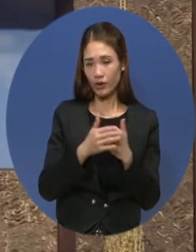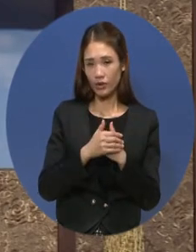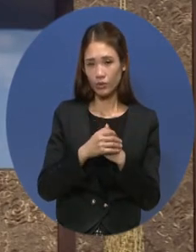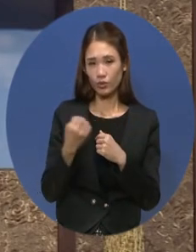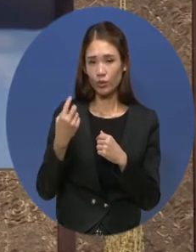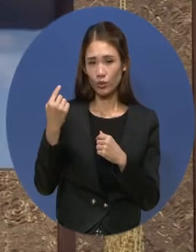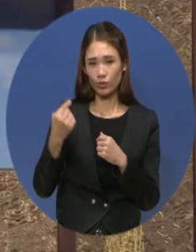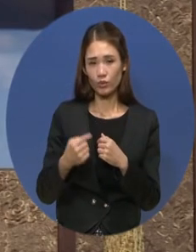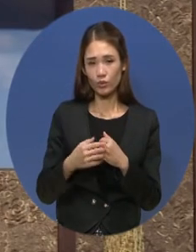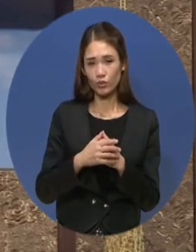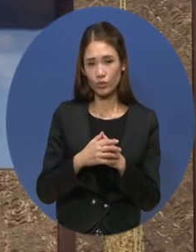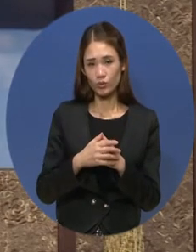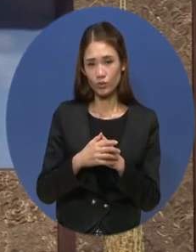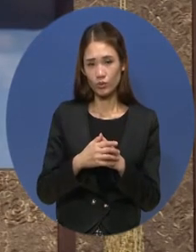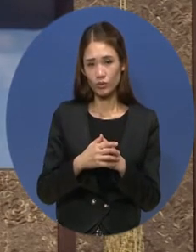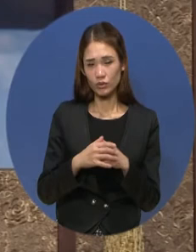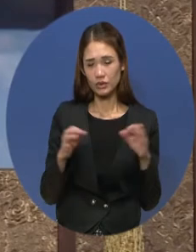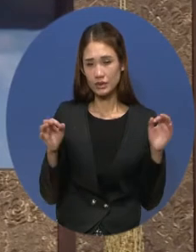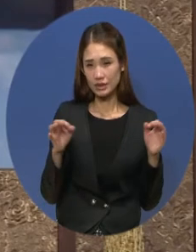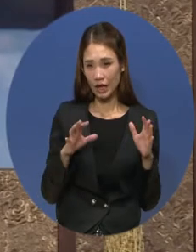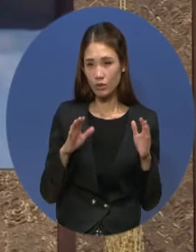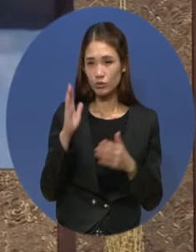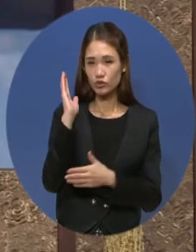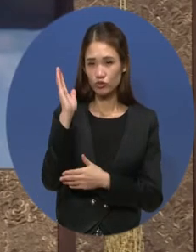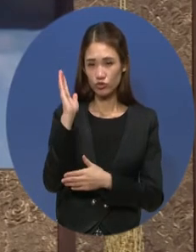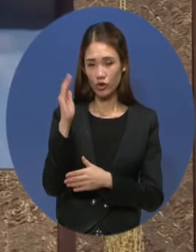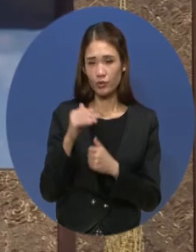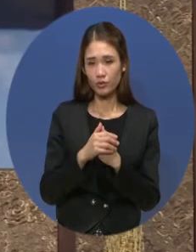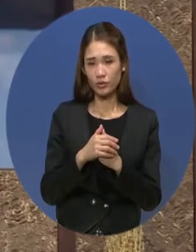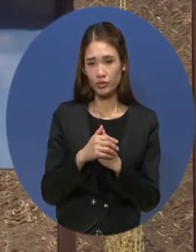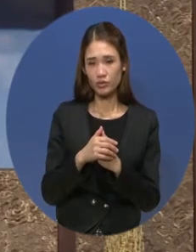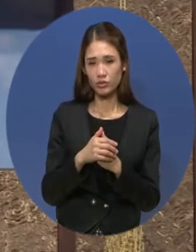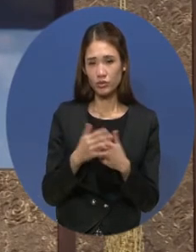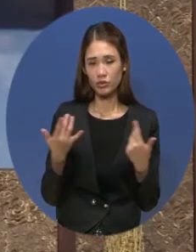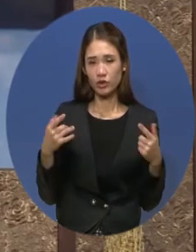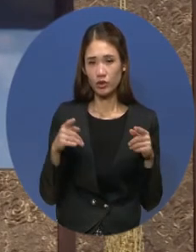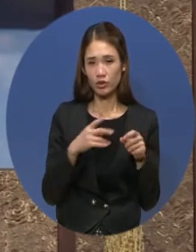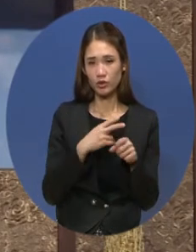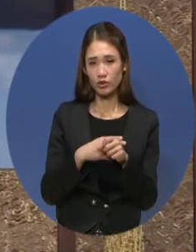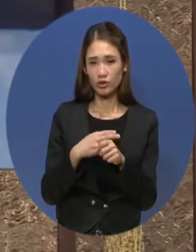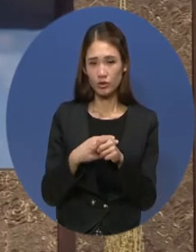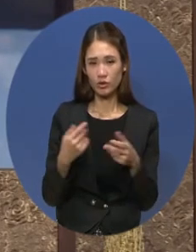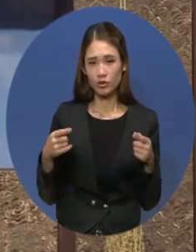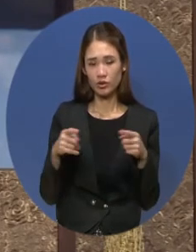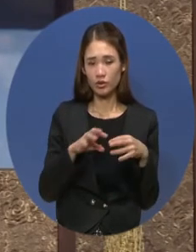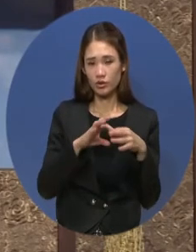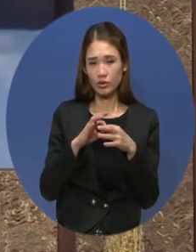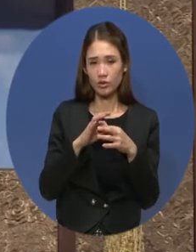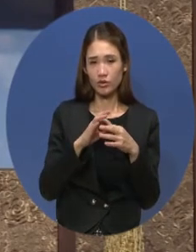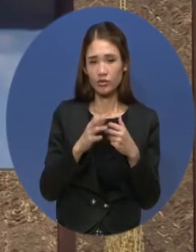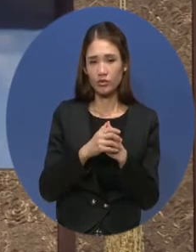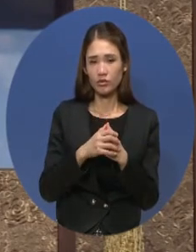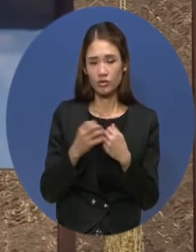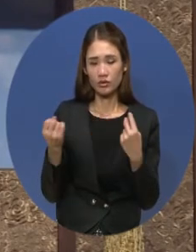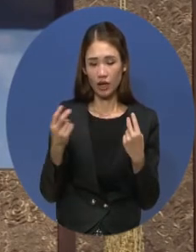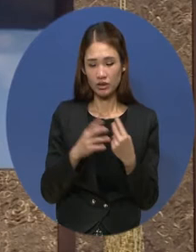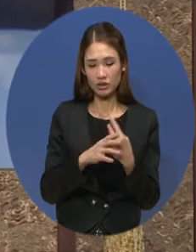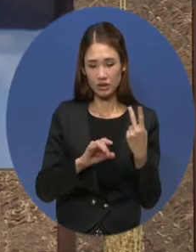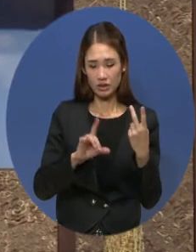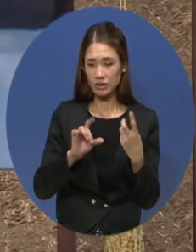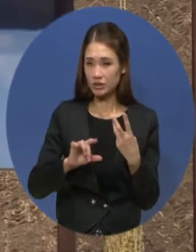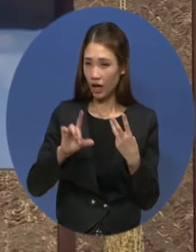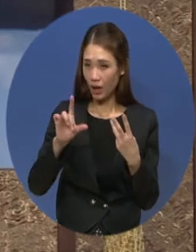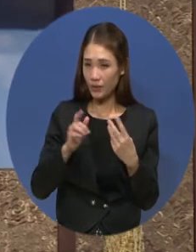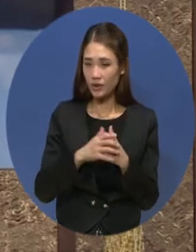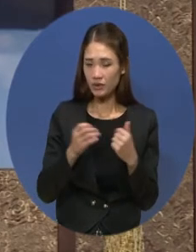아서 뭐 o 게시 짧은 5기 수업 이지만 그래도 어느정도 같이 저희 선생님들과 관계를 맺으면 다시 또 뭐 이틀